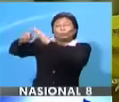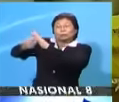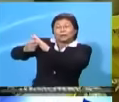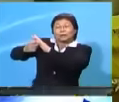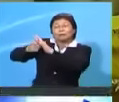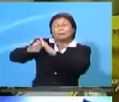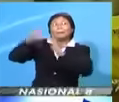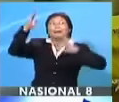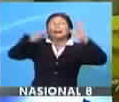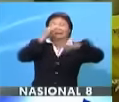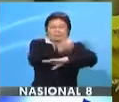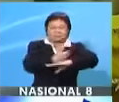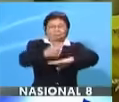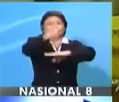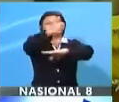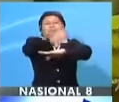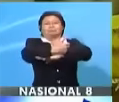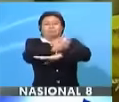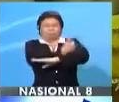dibina,